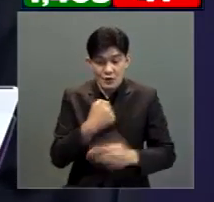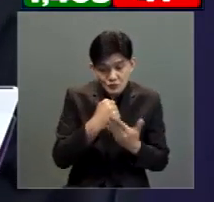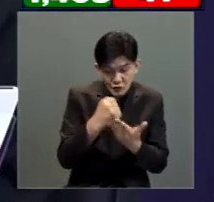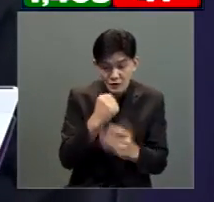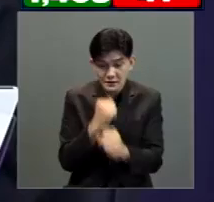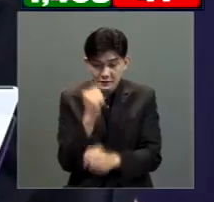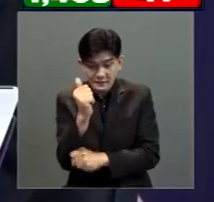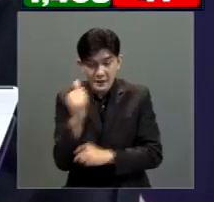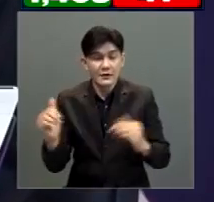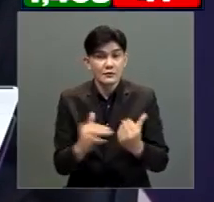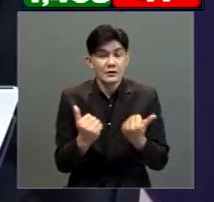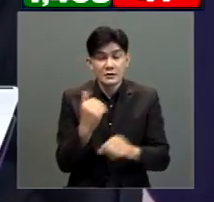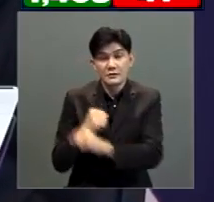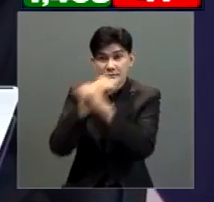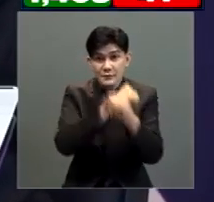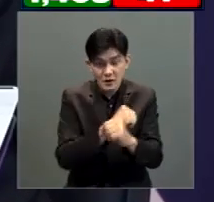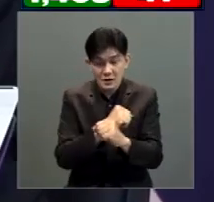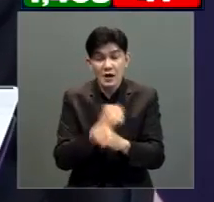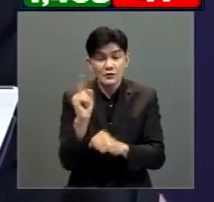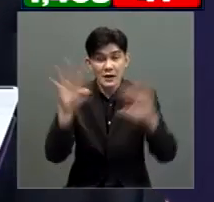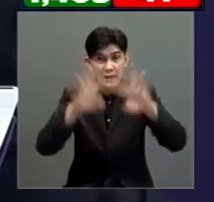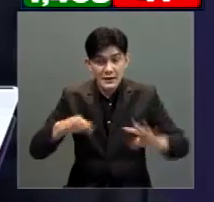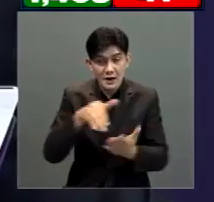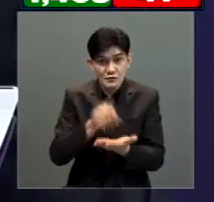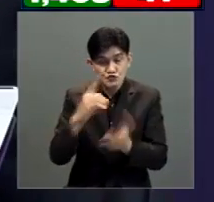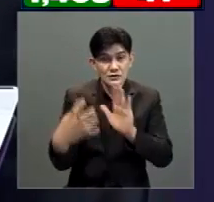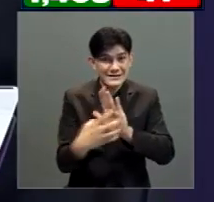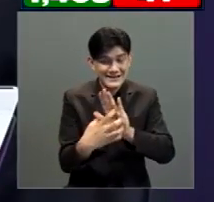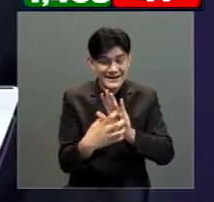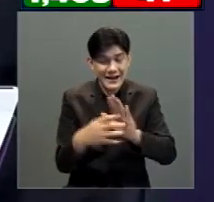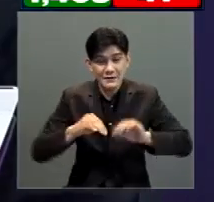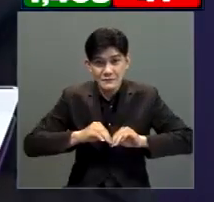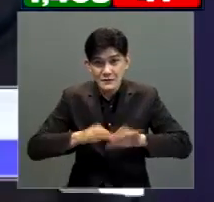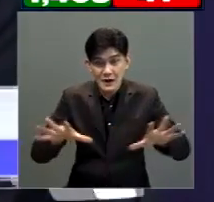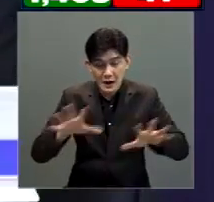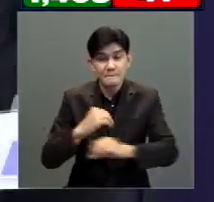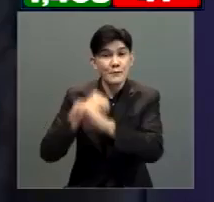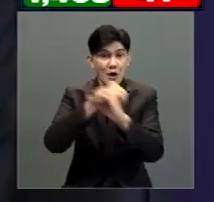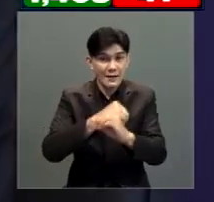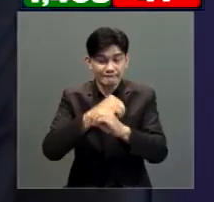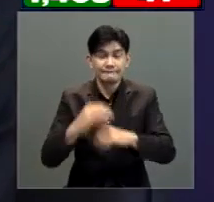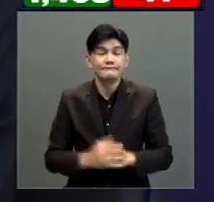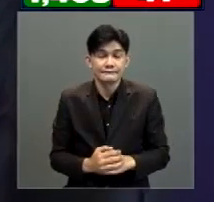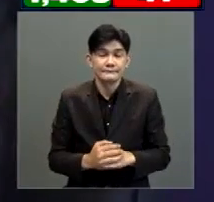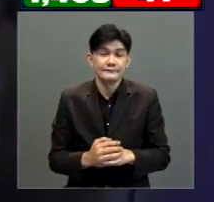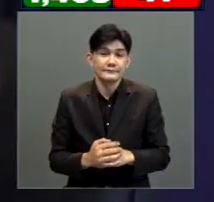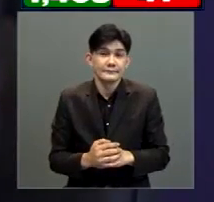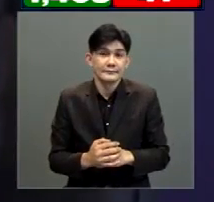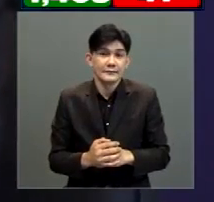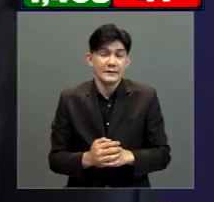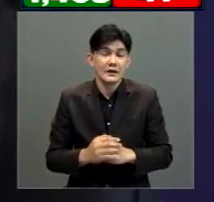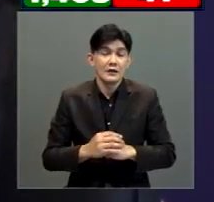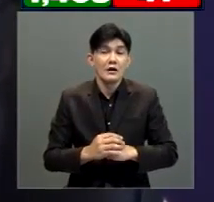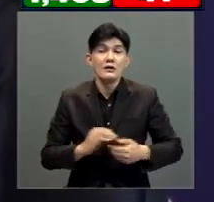ทั้งนี้เพื่อป้องกันไม่ให้อาเซียนกลายเป็นศูนย์กลางของการแพร่ระบาดของโรคอีกแห่งหนึ่งรวมทั้งเราจะต้องร่ว